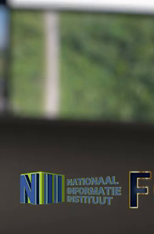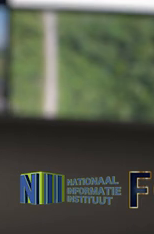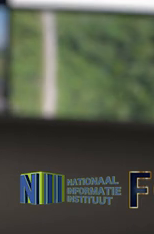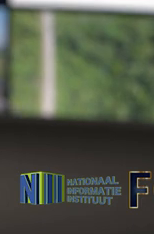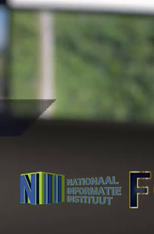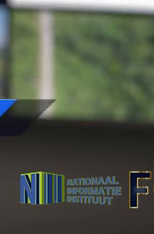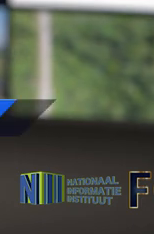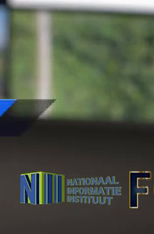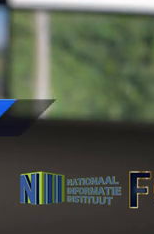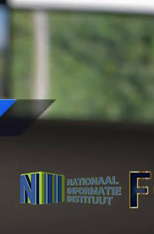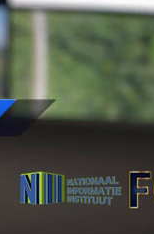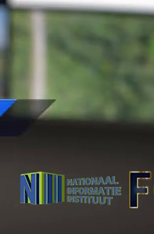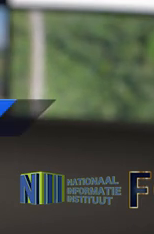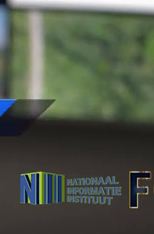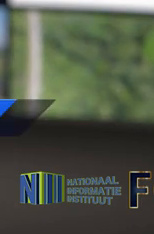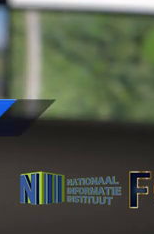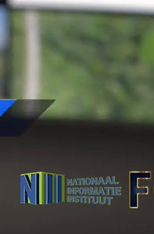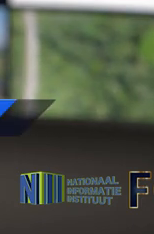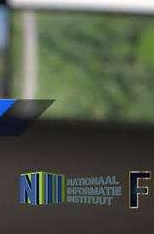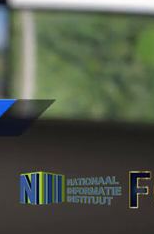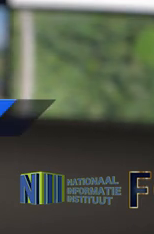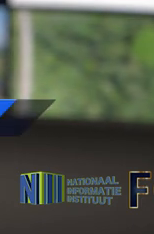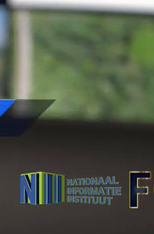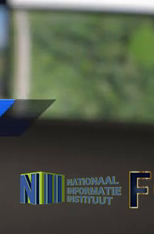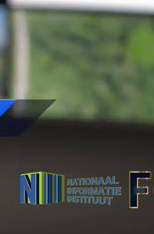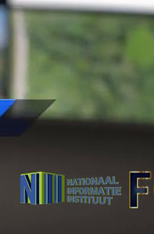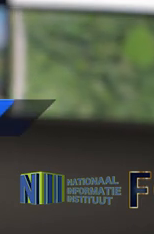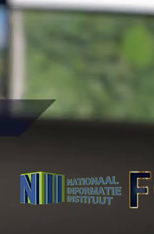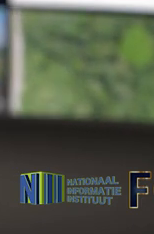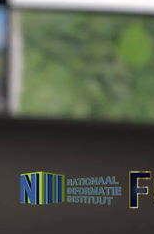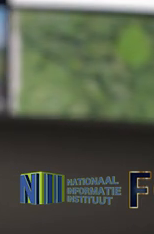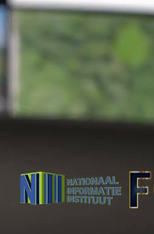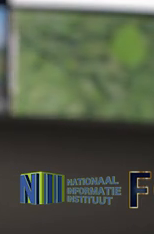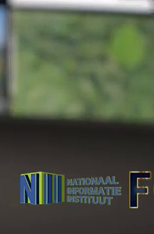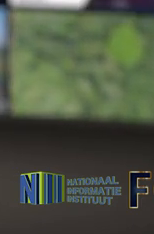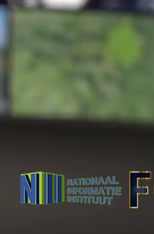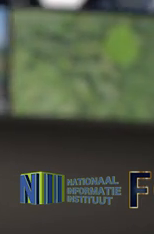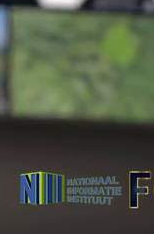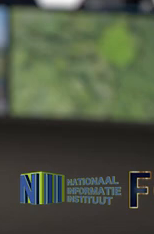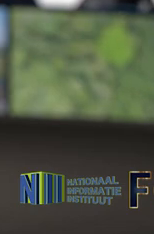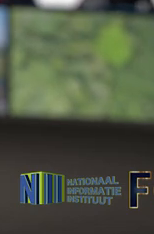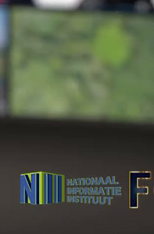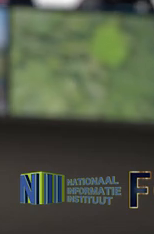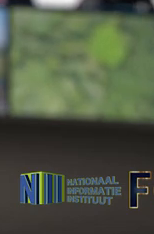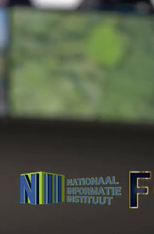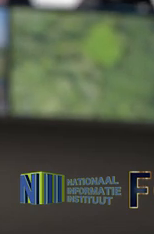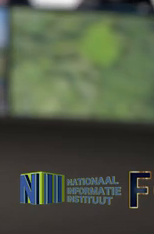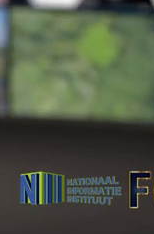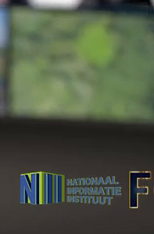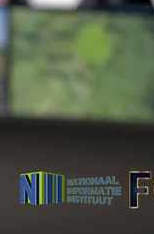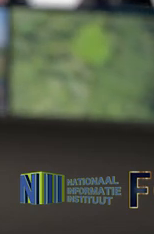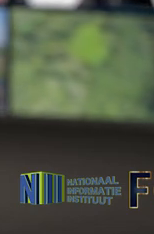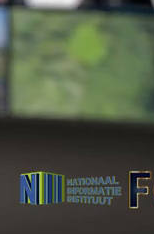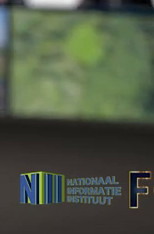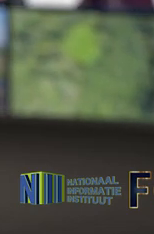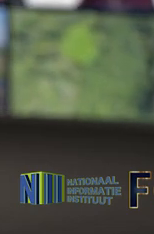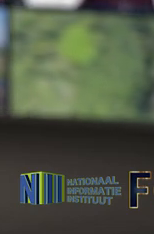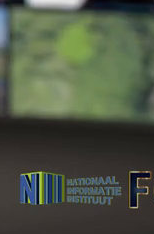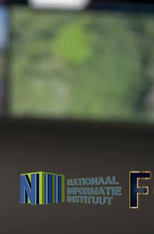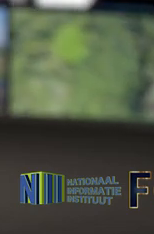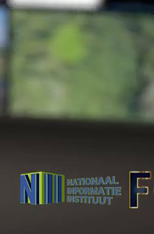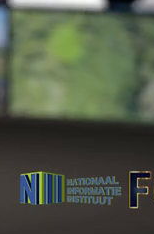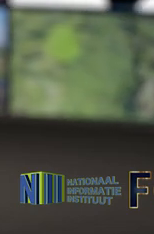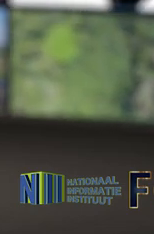Minister Antoine Elias van Volksgezondheid heeft een boot overhandigd aan het Nationaal Leger. Het vaartuig zal worden ingezet om